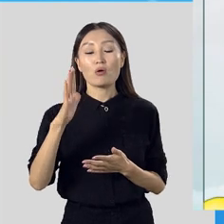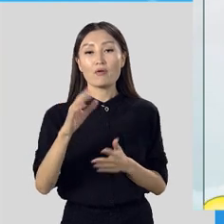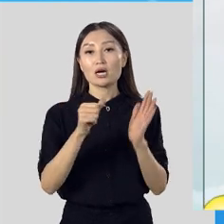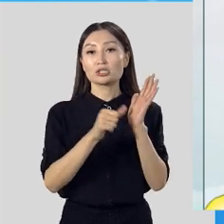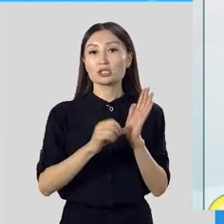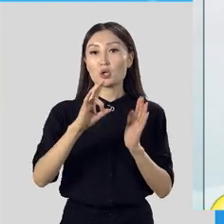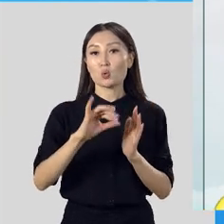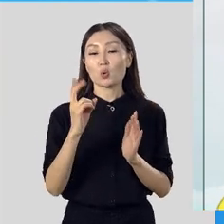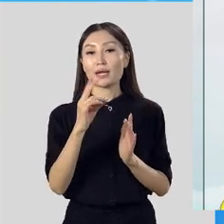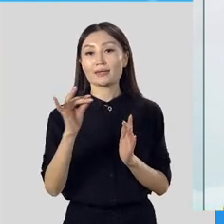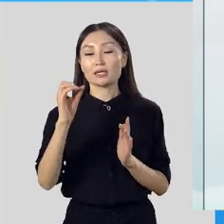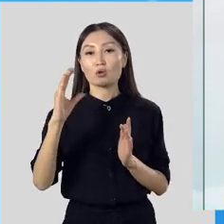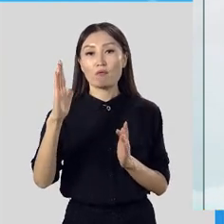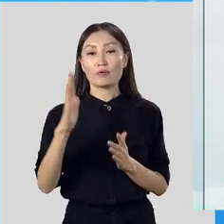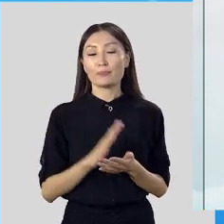шести нуклеотидов.